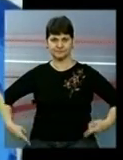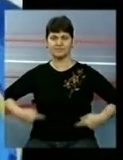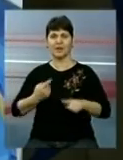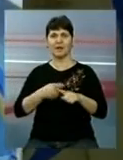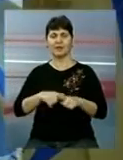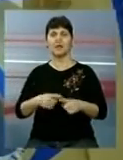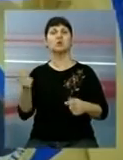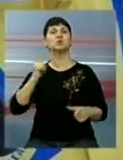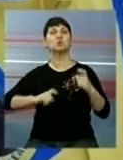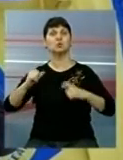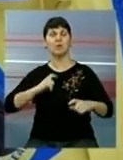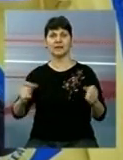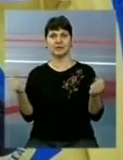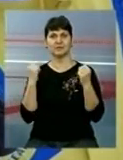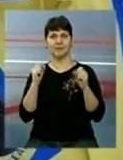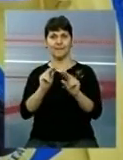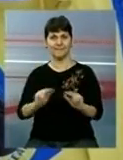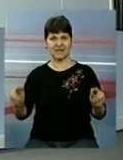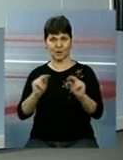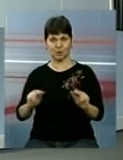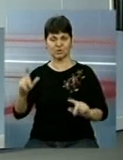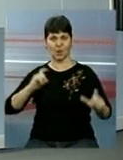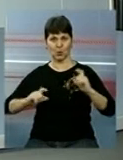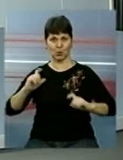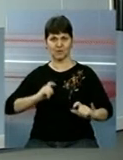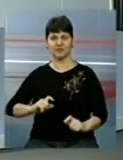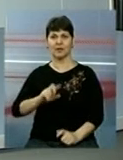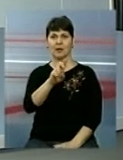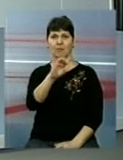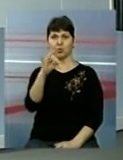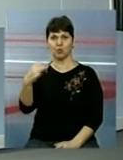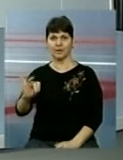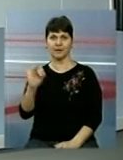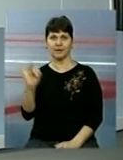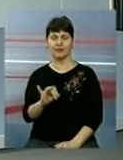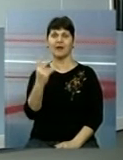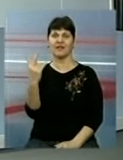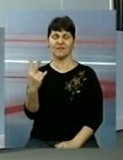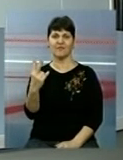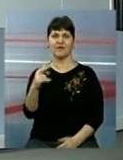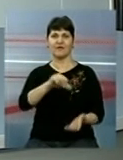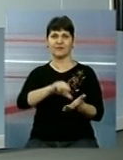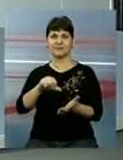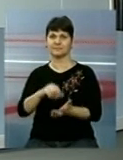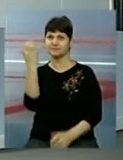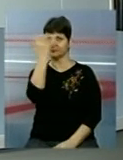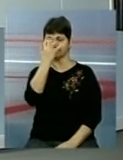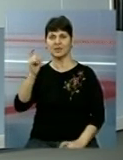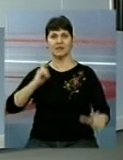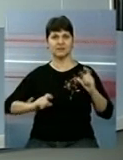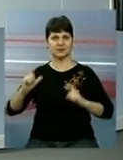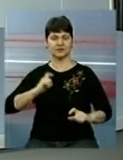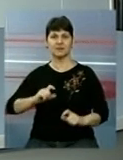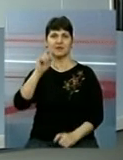фізичної культури і спорту Вінницького педагогічного університету Ірина Буй. Інші 2 вінницьких представники – незрячі. Це студент